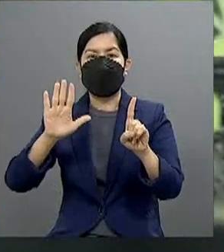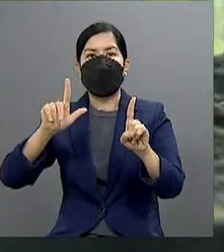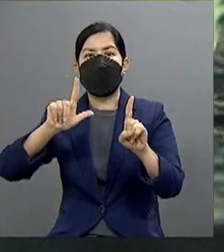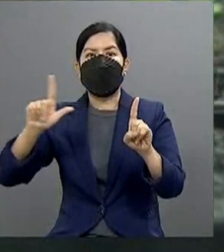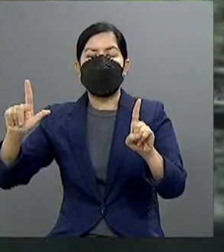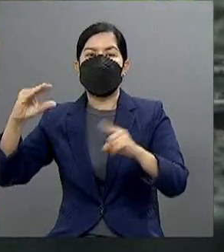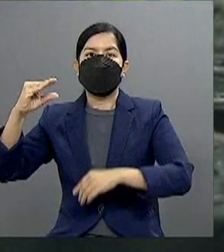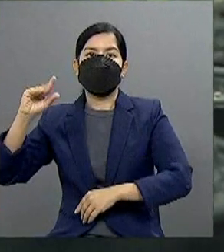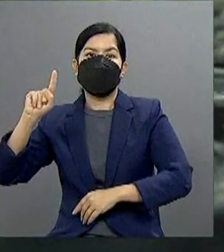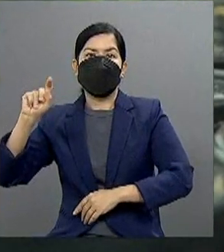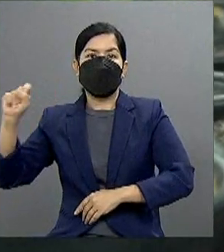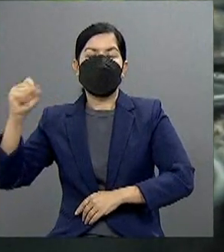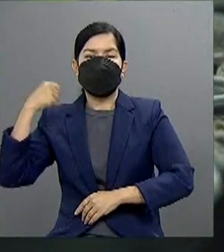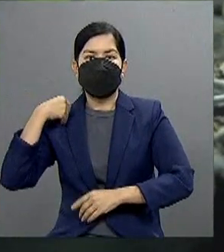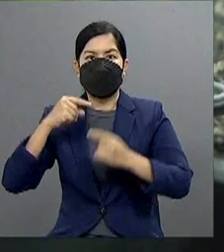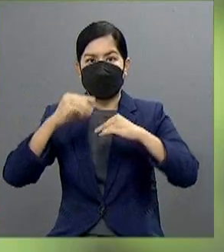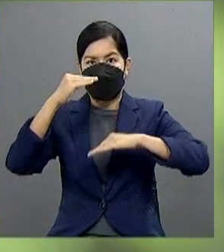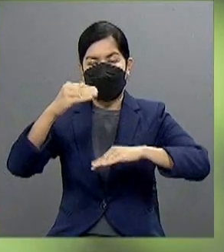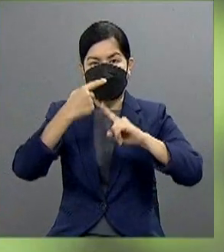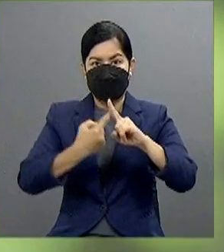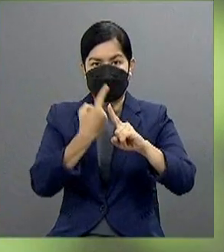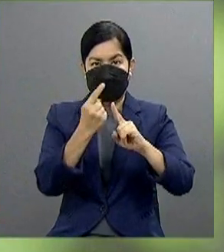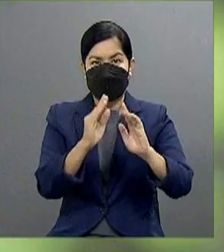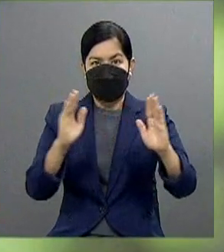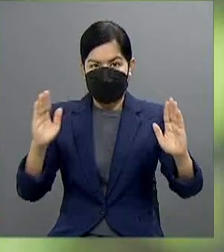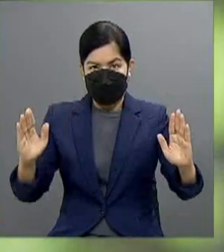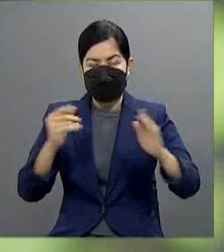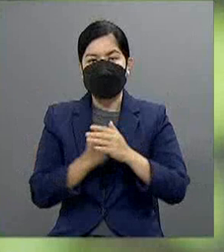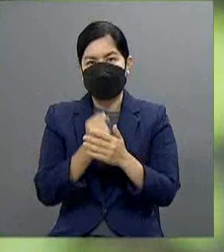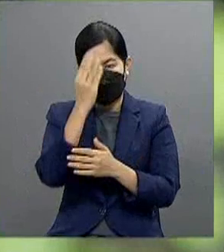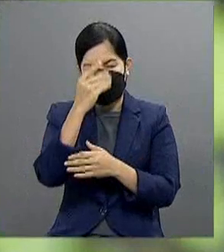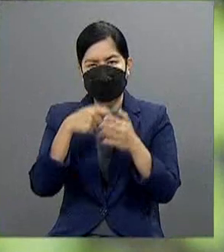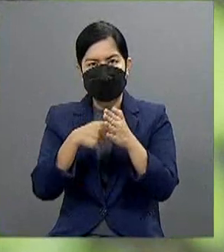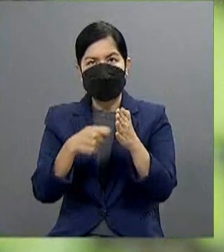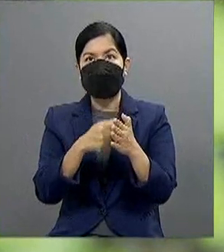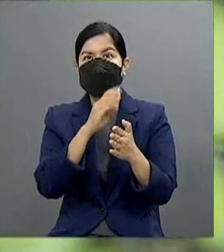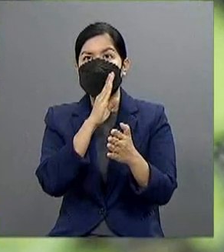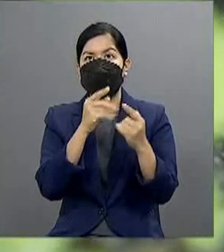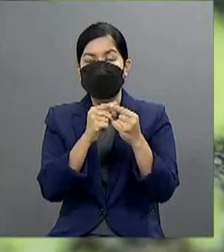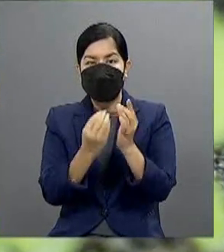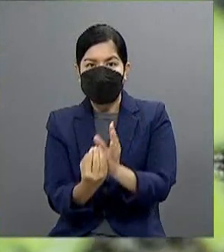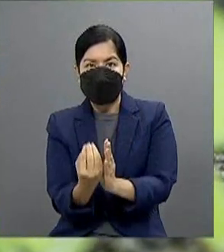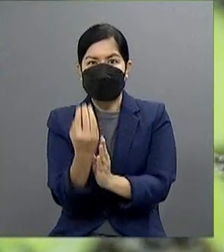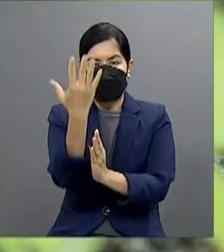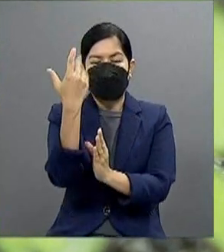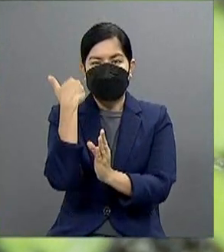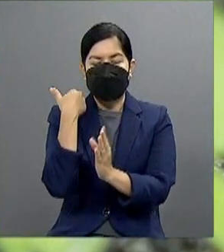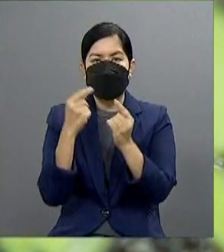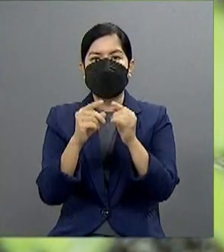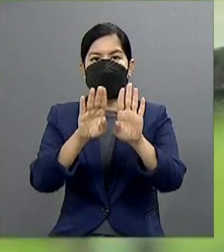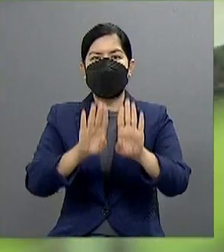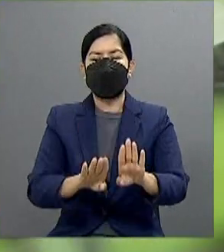ะครับใช่เพราะเราปลูกต้นไม้แบบฟาร์มแบบ vertical farming หรือฟาร์มแนวตั้งนะครับปลูกต้นไม้